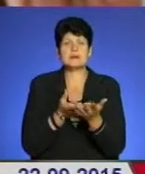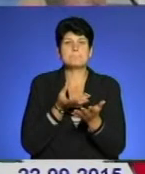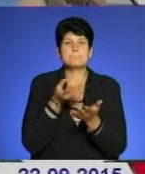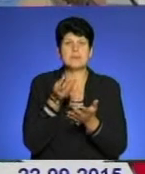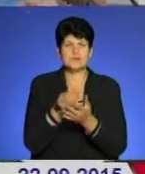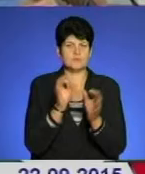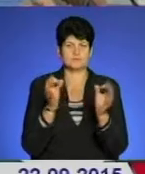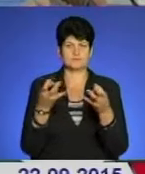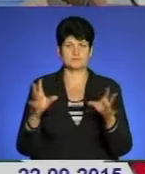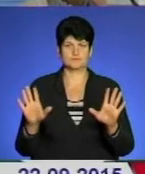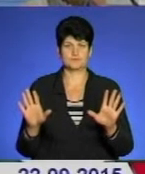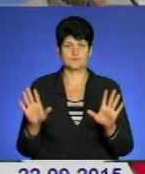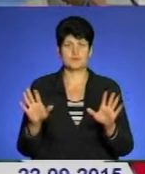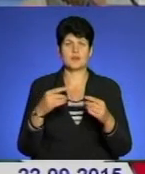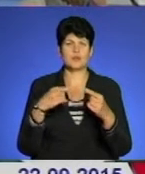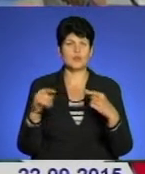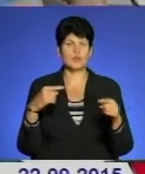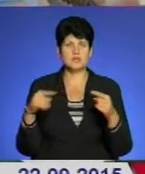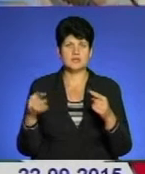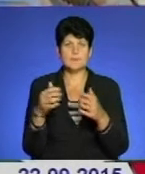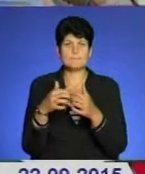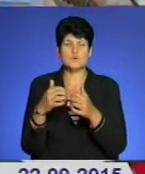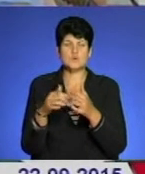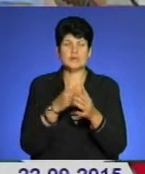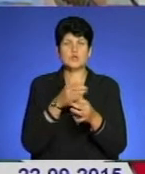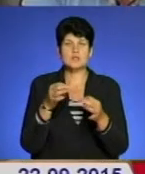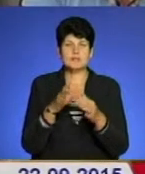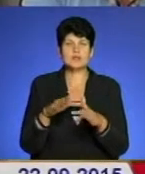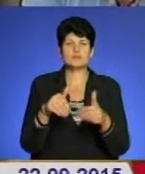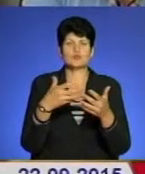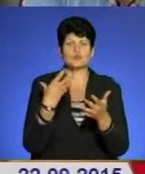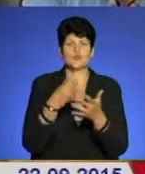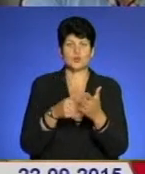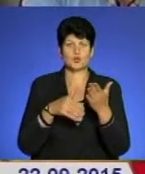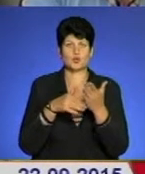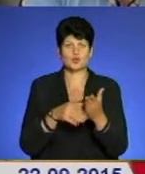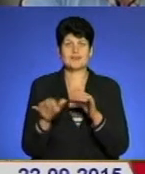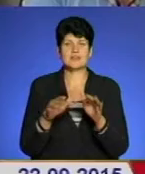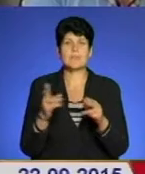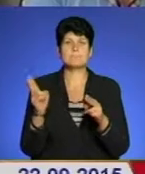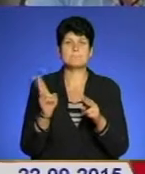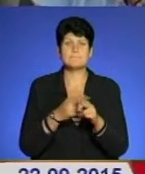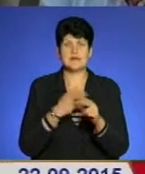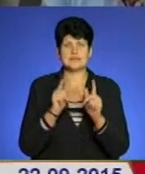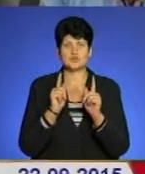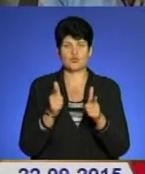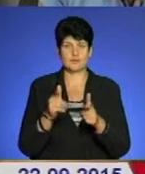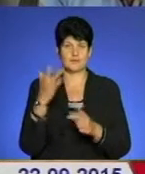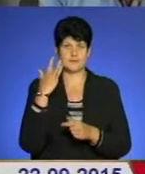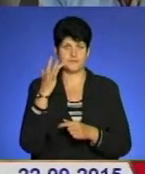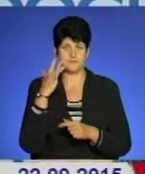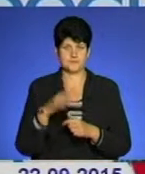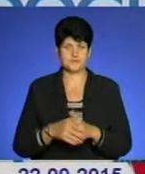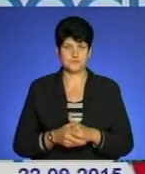жодних внесків не треба. Будь-які посередники чи консультанти, які пропонують свою допомогу, діють без згоди Сполучених Штатів